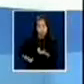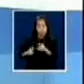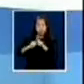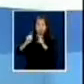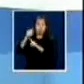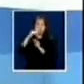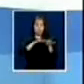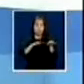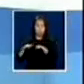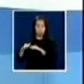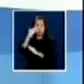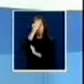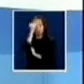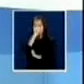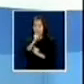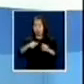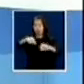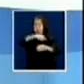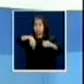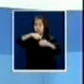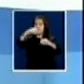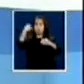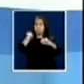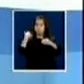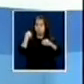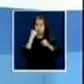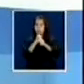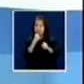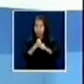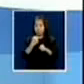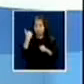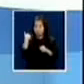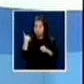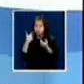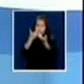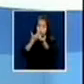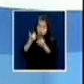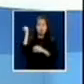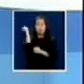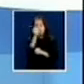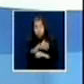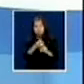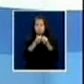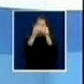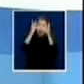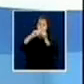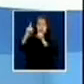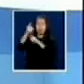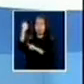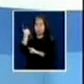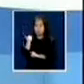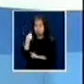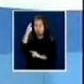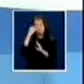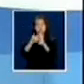ที่มีกองกำลังติดอาวุธซึ่งได้ปฏิบัติการอยู่เป็นระยะอยู่แล้ว ดังที่เราจะเห็นนะครับว่าทำให้เกิดความสูญเสียก่